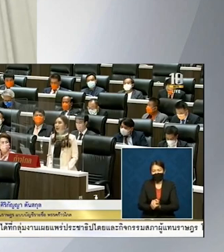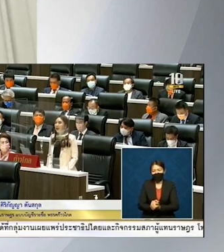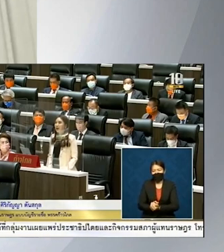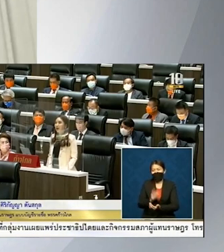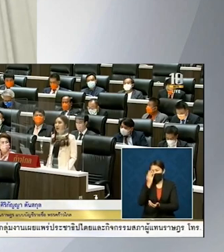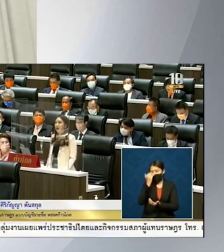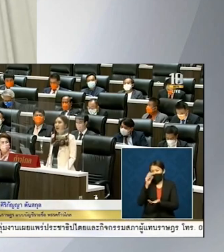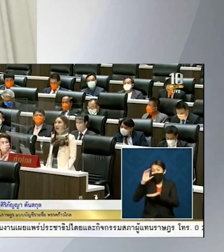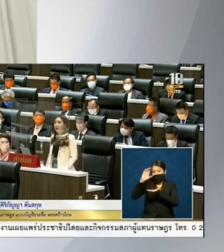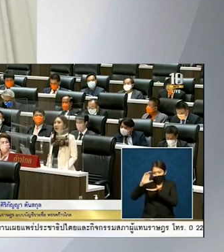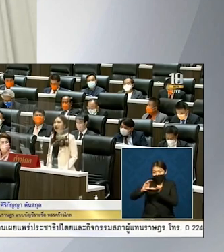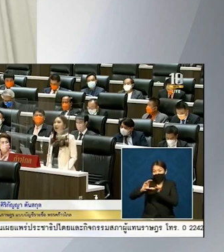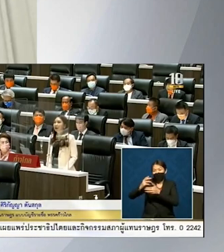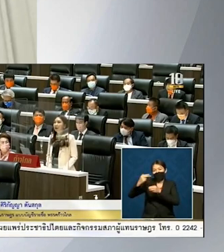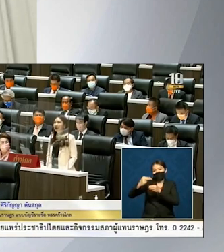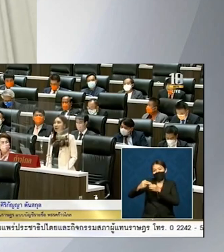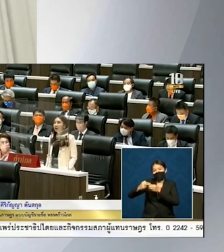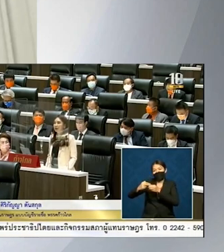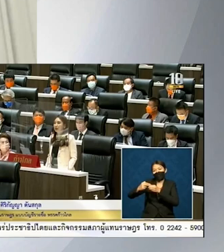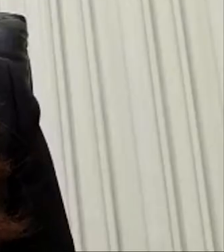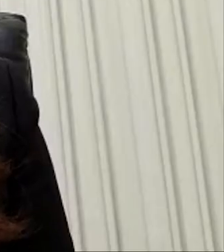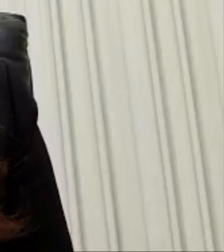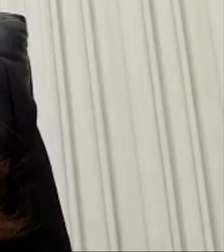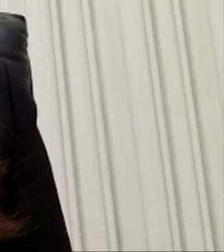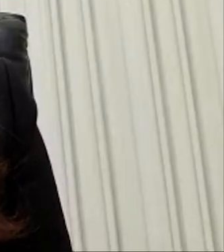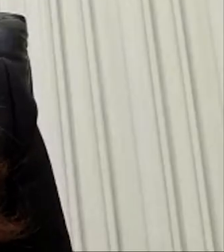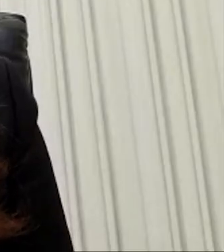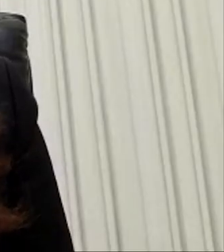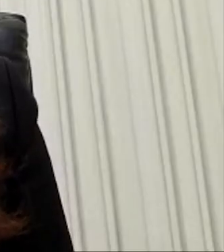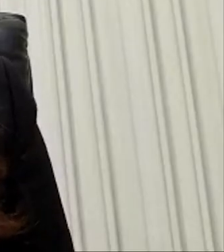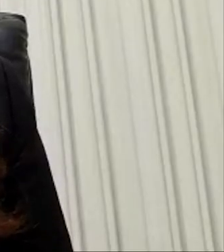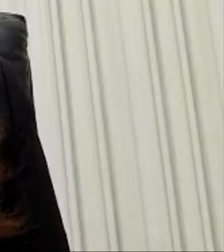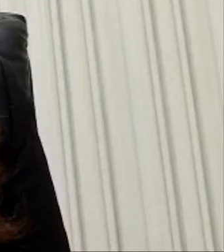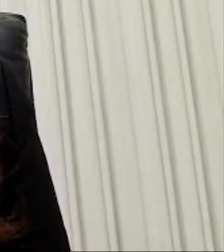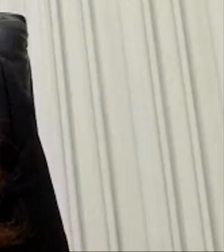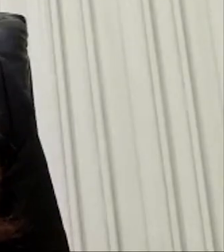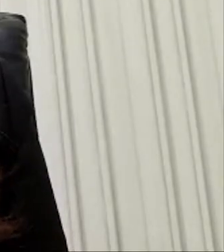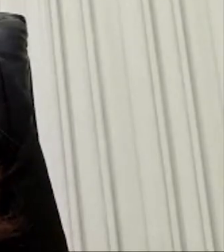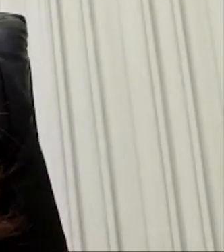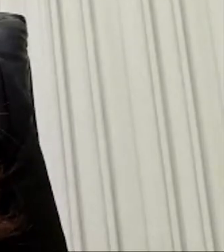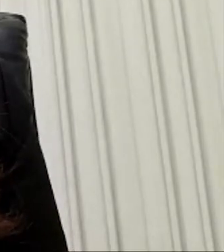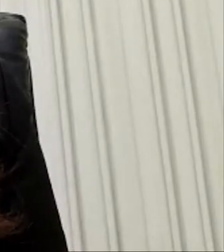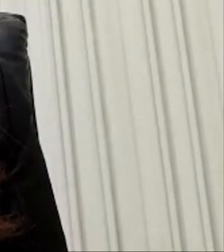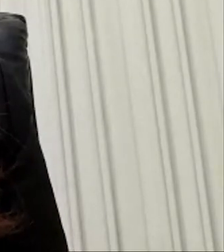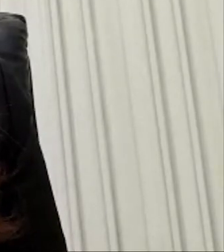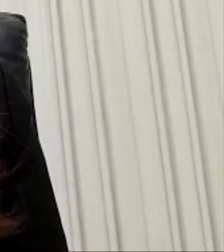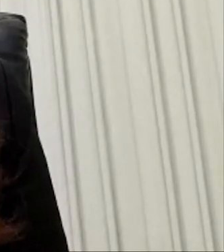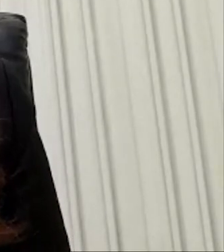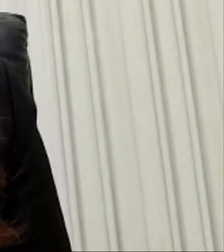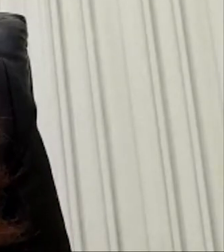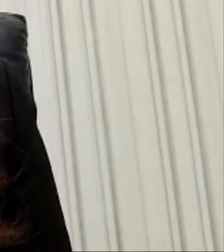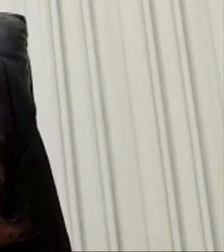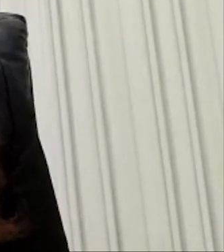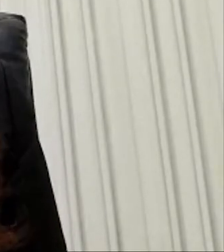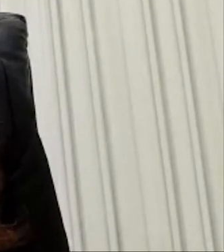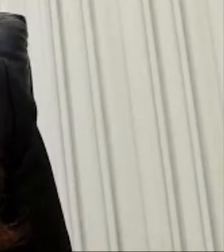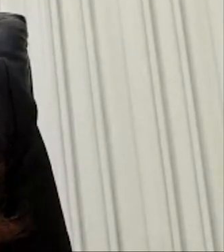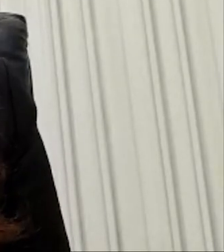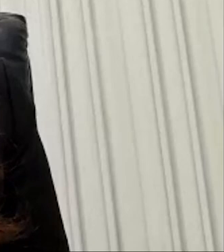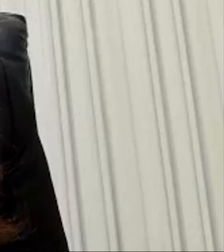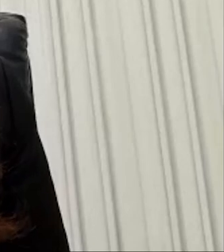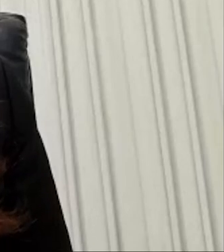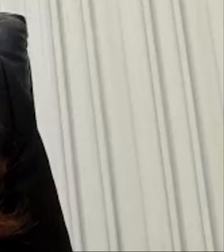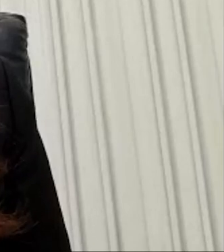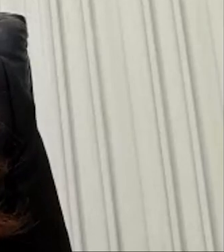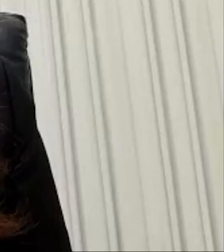ารหลักฐานใหม่ๆอยู่จำนวนนึงเหมือนกันแล้วก็สามารถที่จะดำเนินการต่อในทางกระบวนการทางกฎหมายต่อได้ด้วย